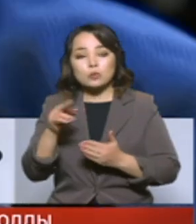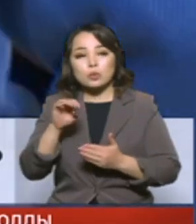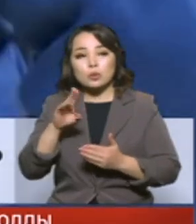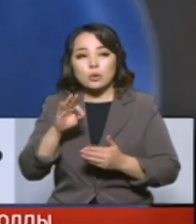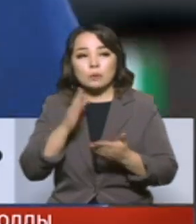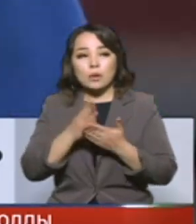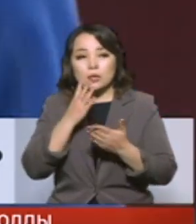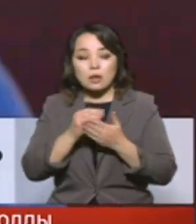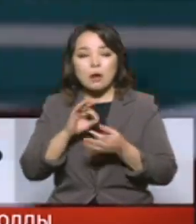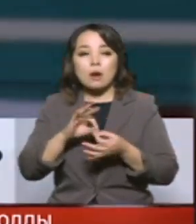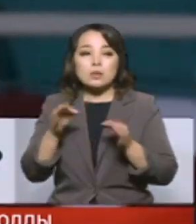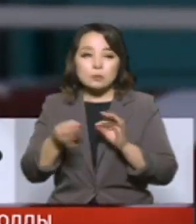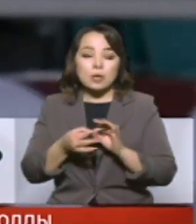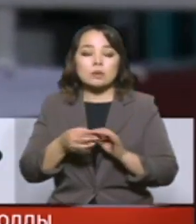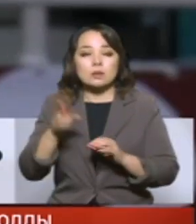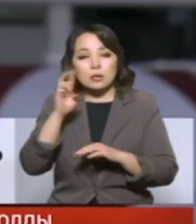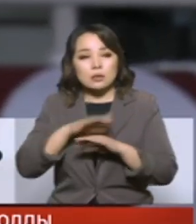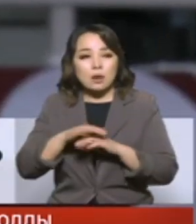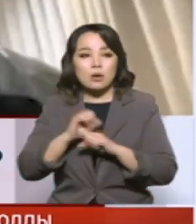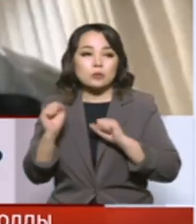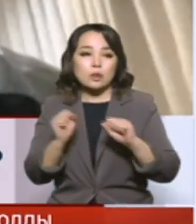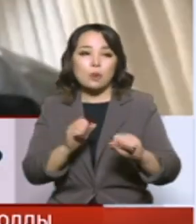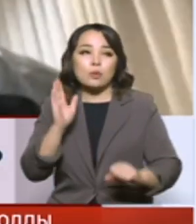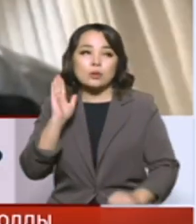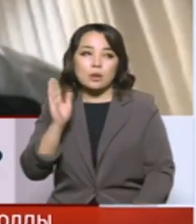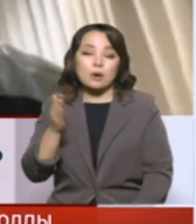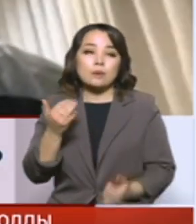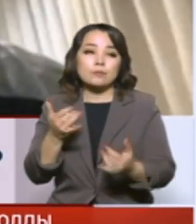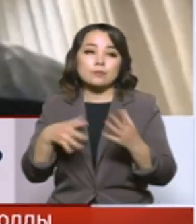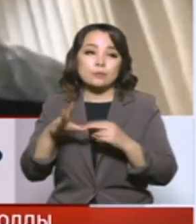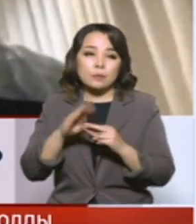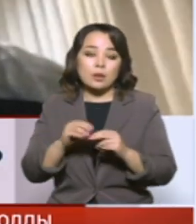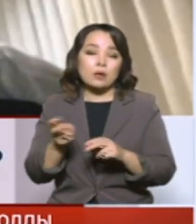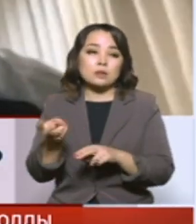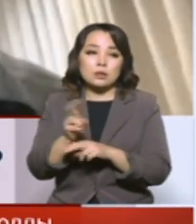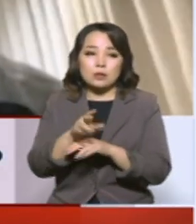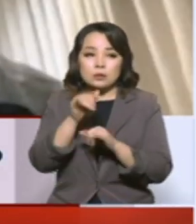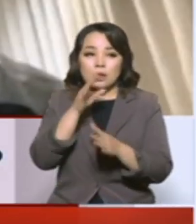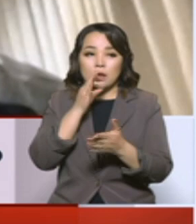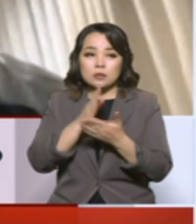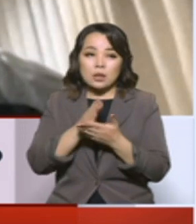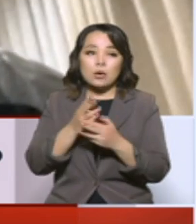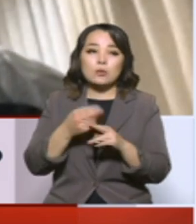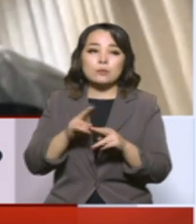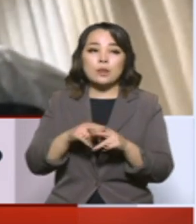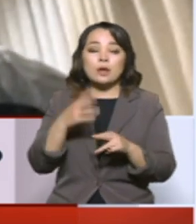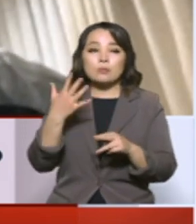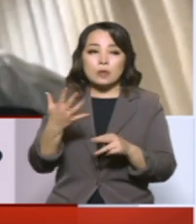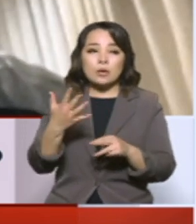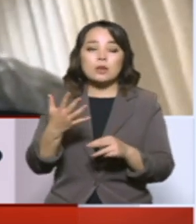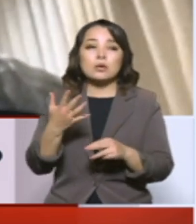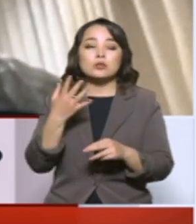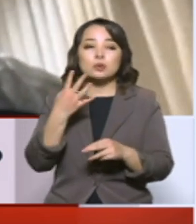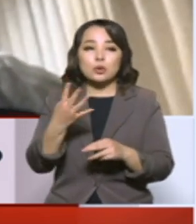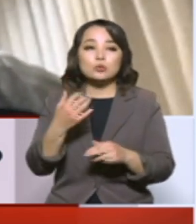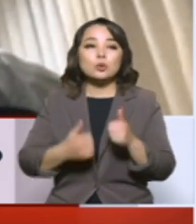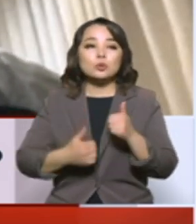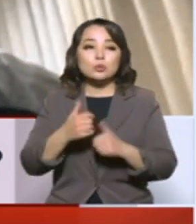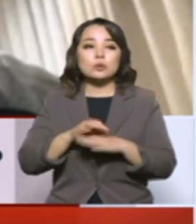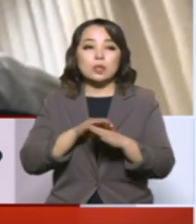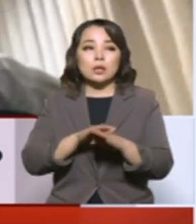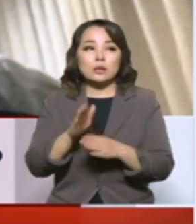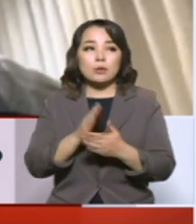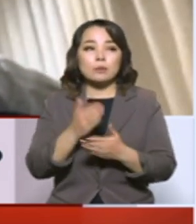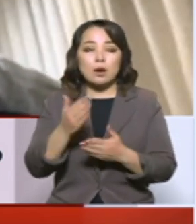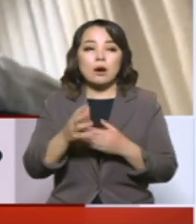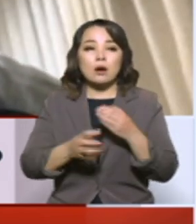дзюдошы ғана олимпиадада ел намысын қорғайды. Қазір барады деп айта алмаймын. Енді біз жаңағы 4 турнир ірі, және